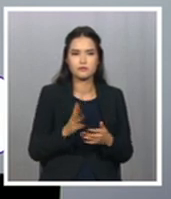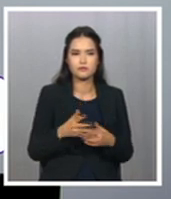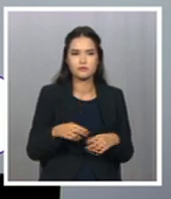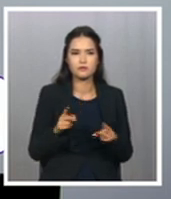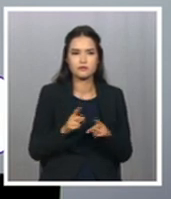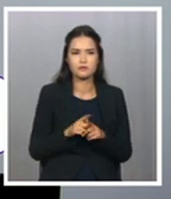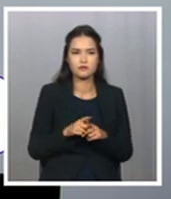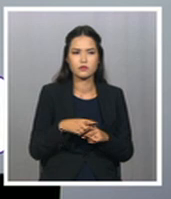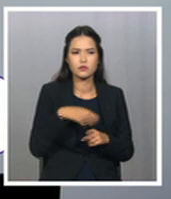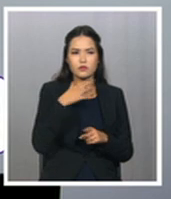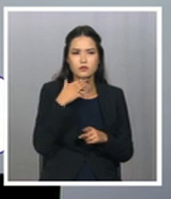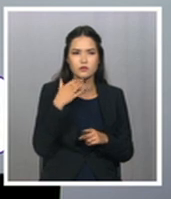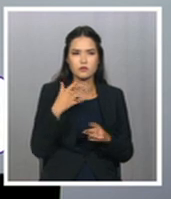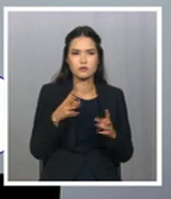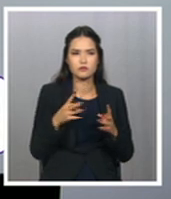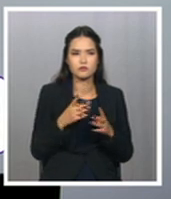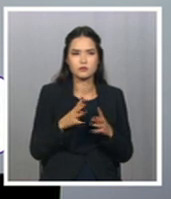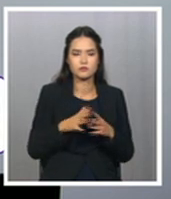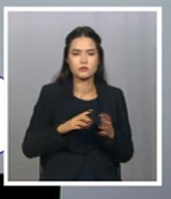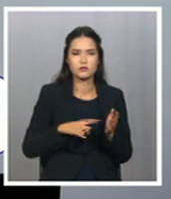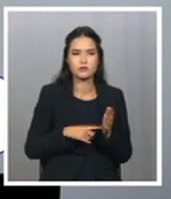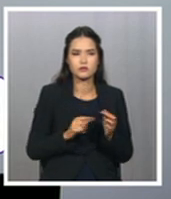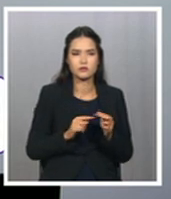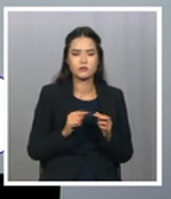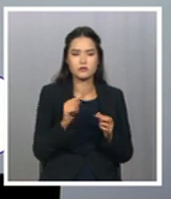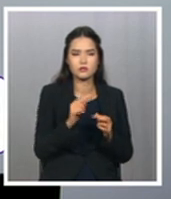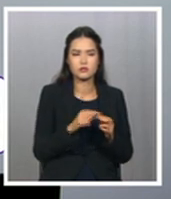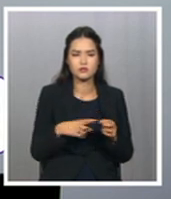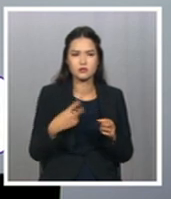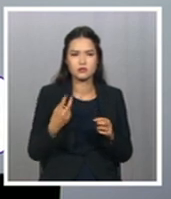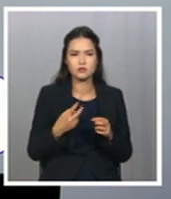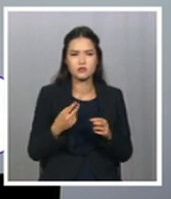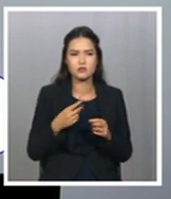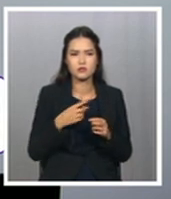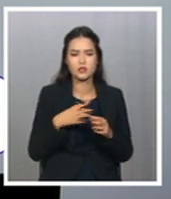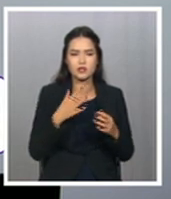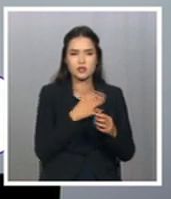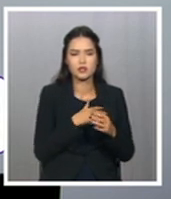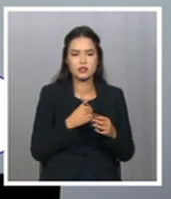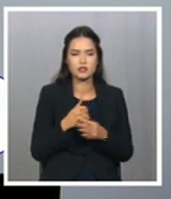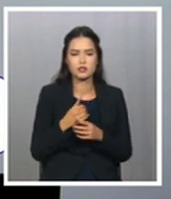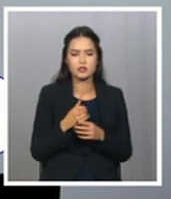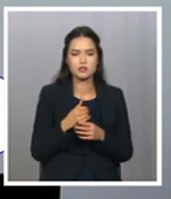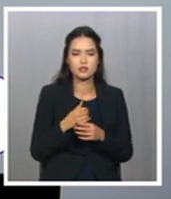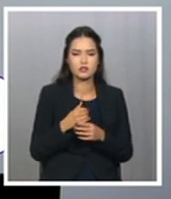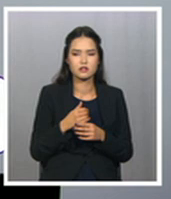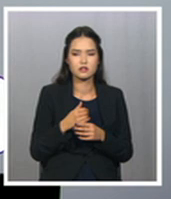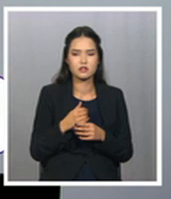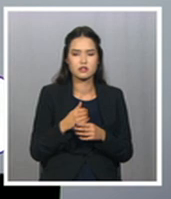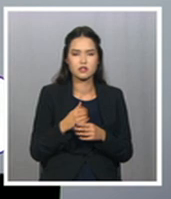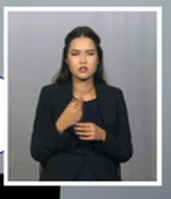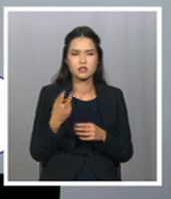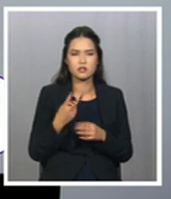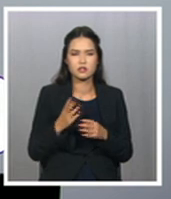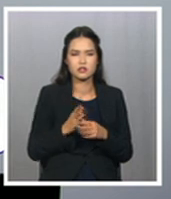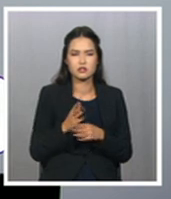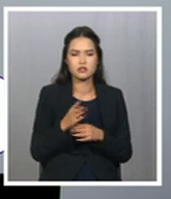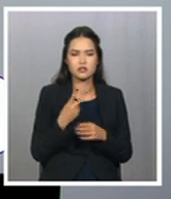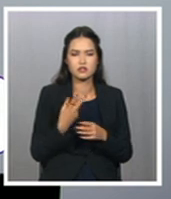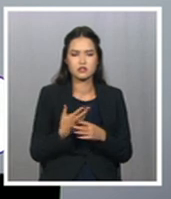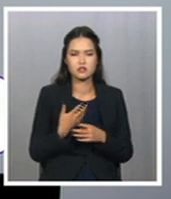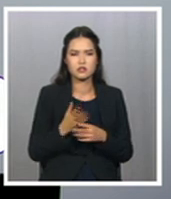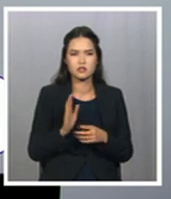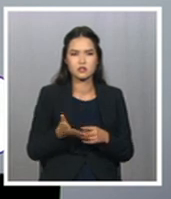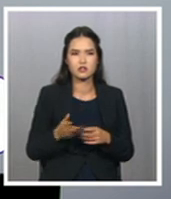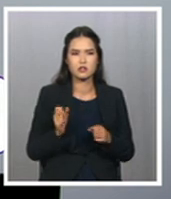жерде 4-тен 1 бөлігі уақыттың, мына жерде периодтың 2-де жартысы көрсетілген, қайтадан бастап